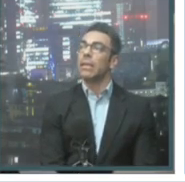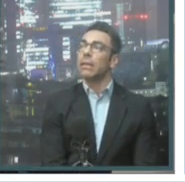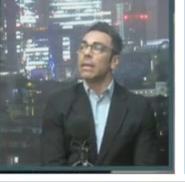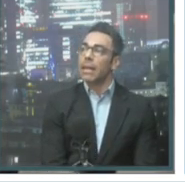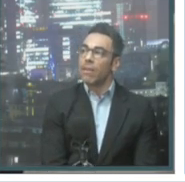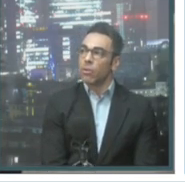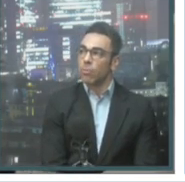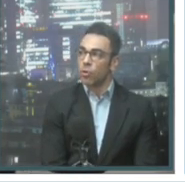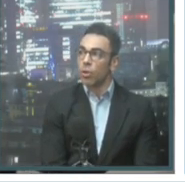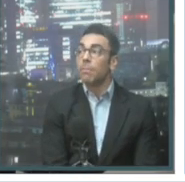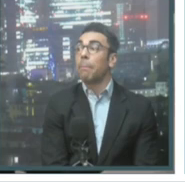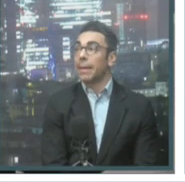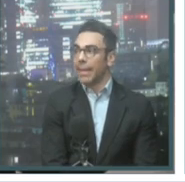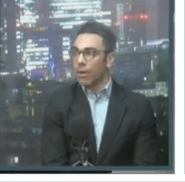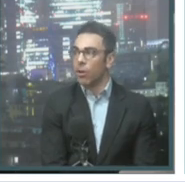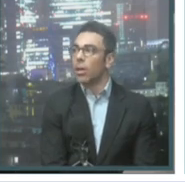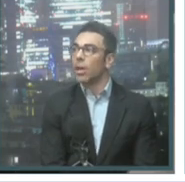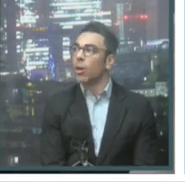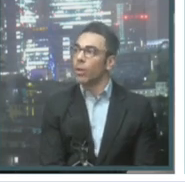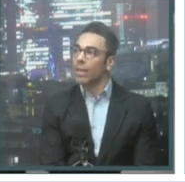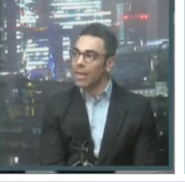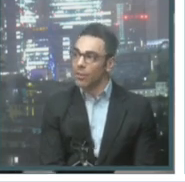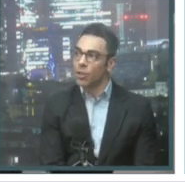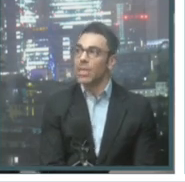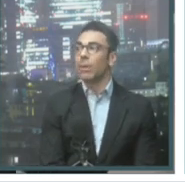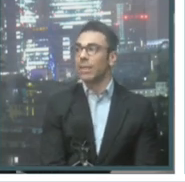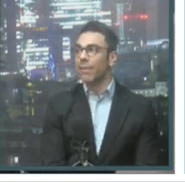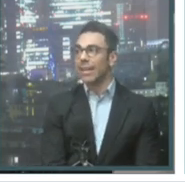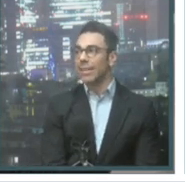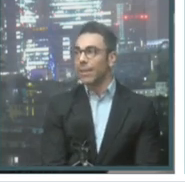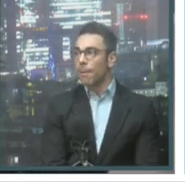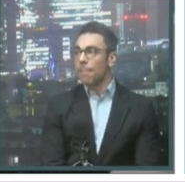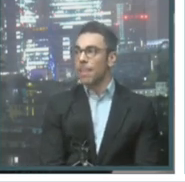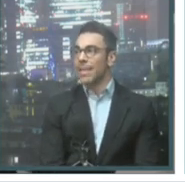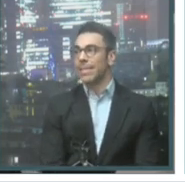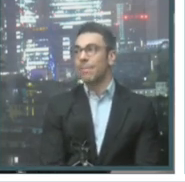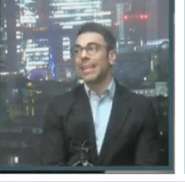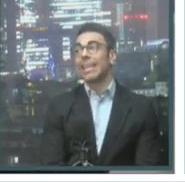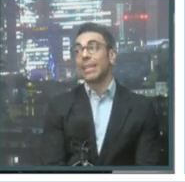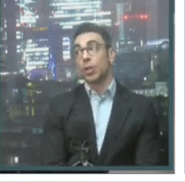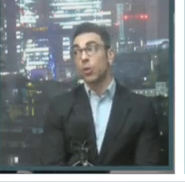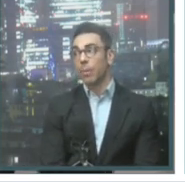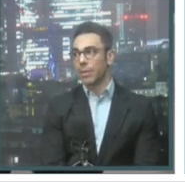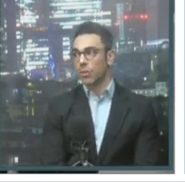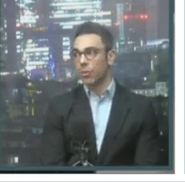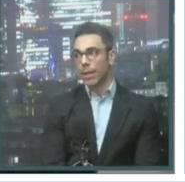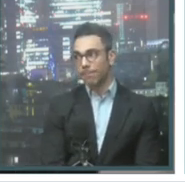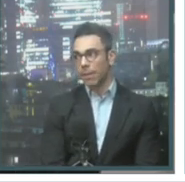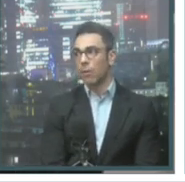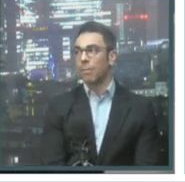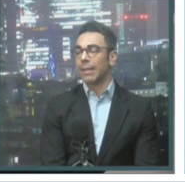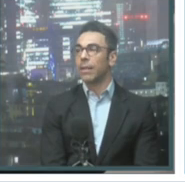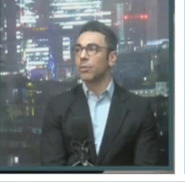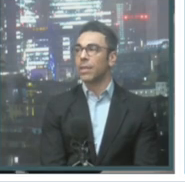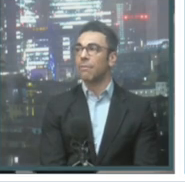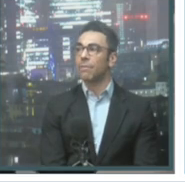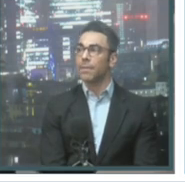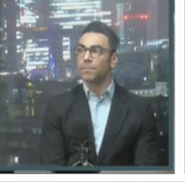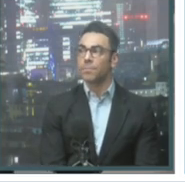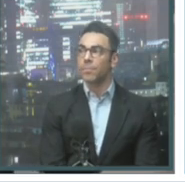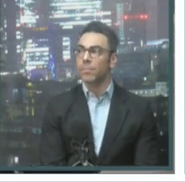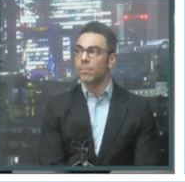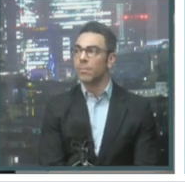detti e vero siamo sordi ma perché no quindi ci siamo attivati insieme ad altre cinque persone che fanno parte dello